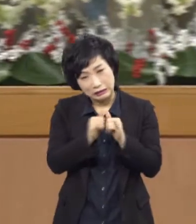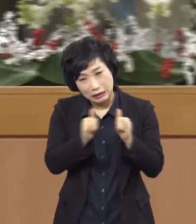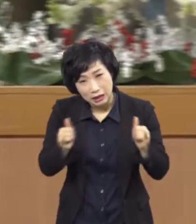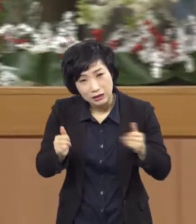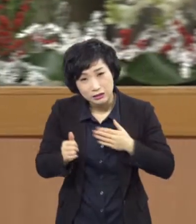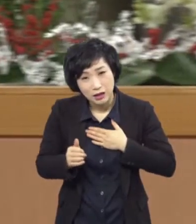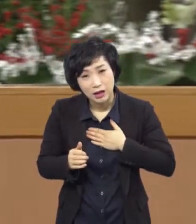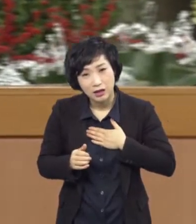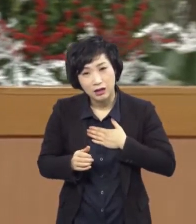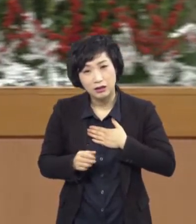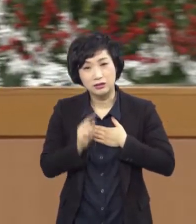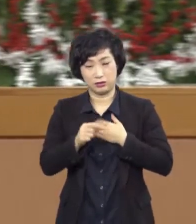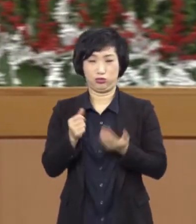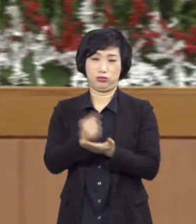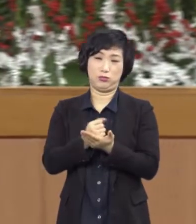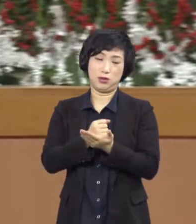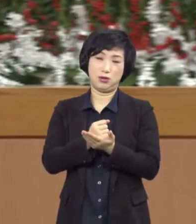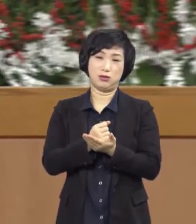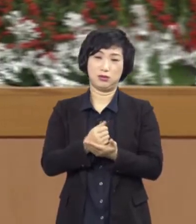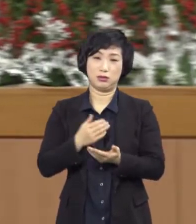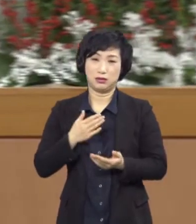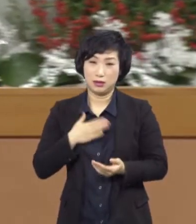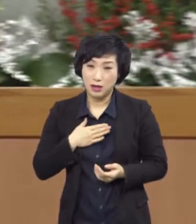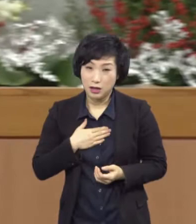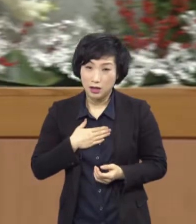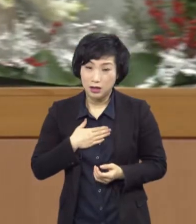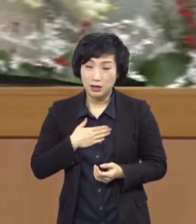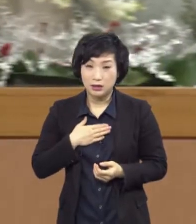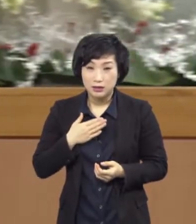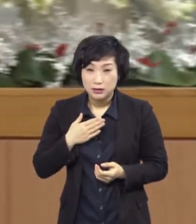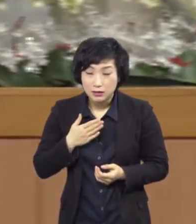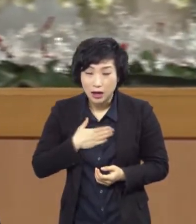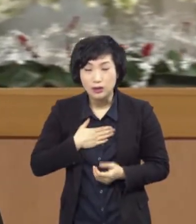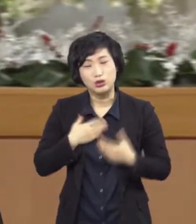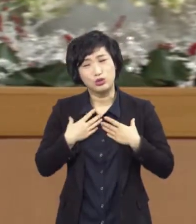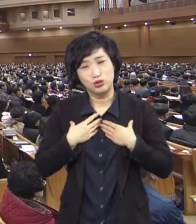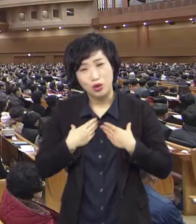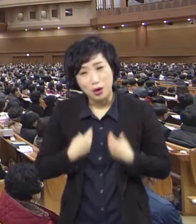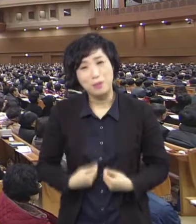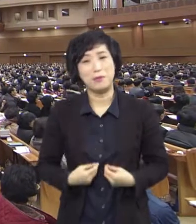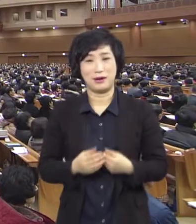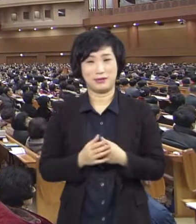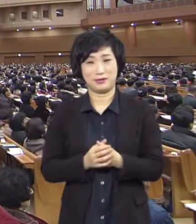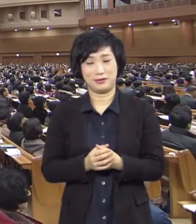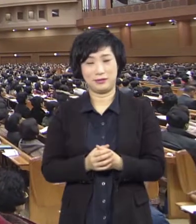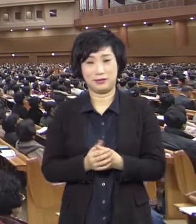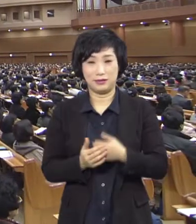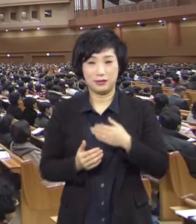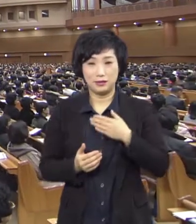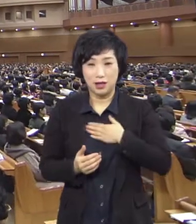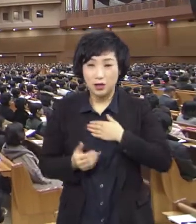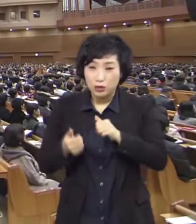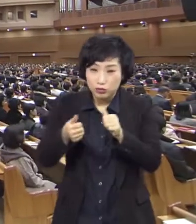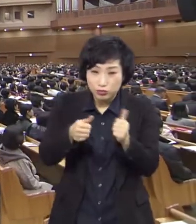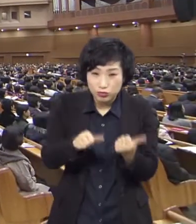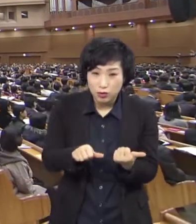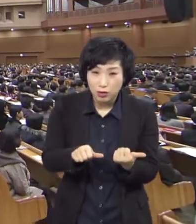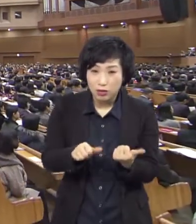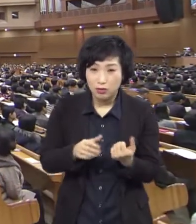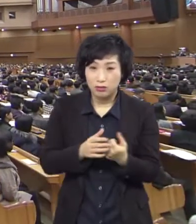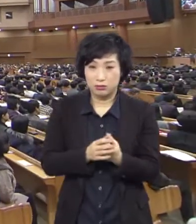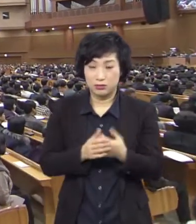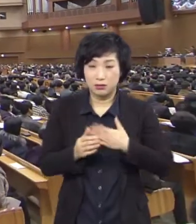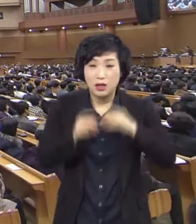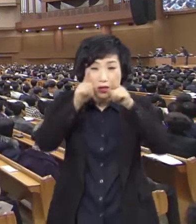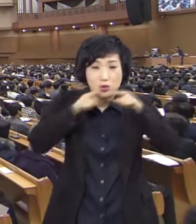나는 운명을 갖고 태어난 인간이구나 나는 절망적이다 내가 죽어서